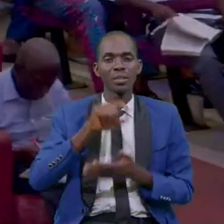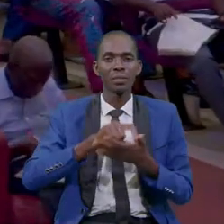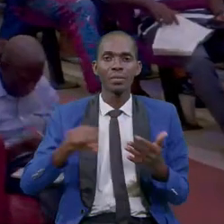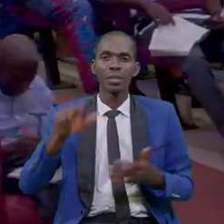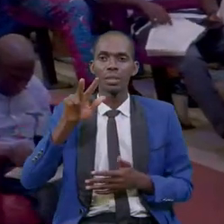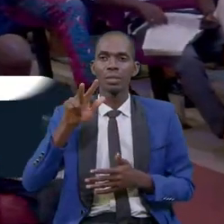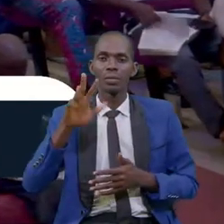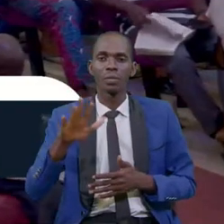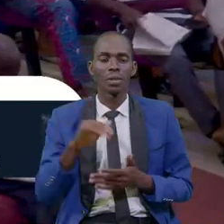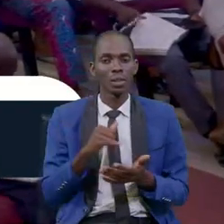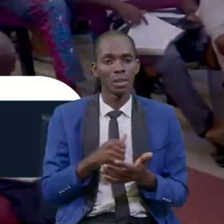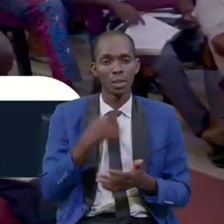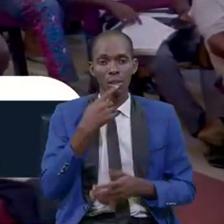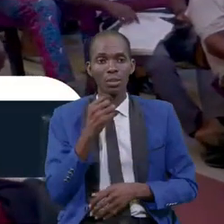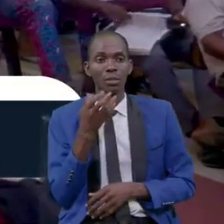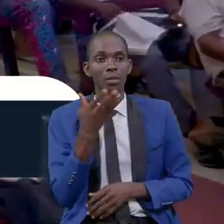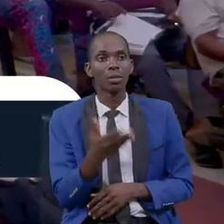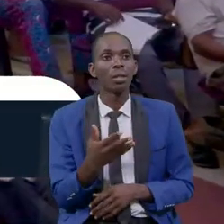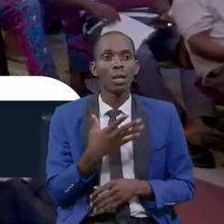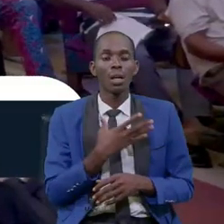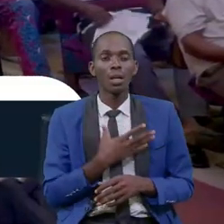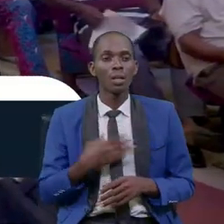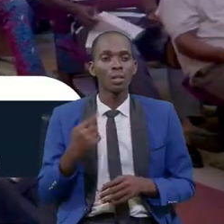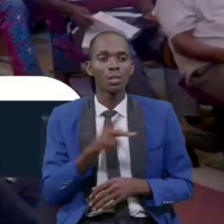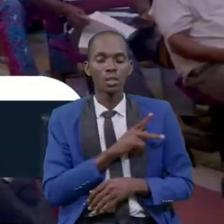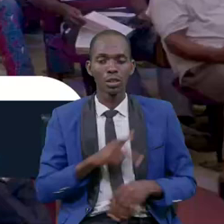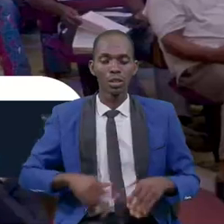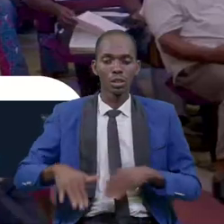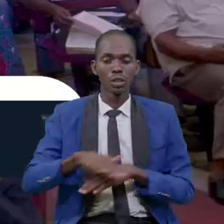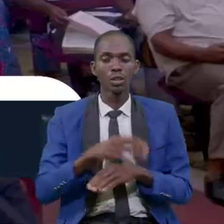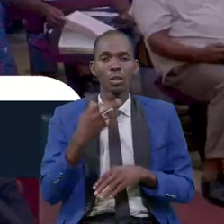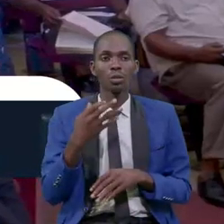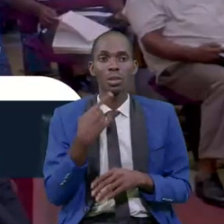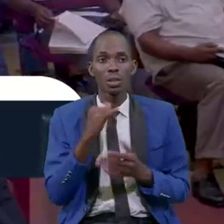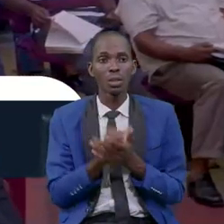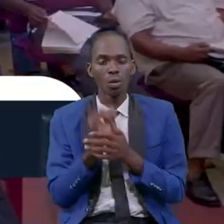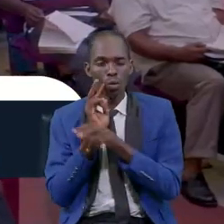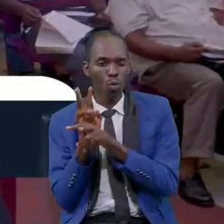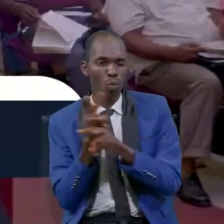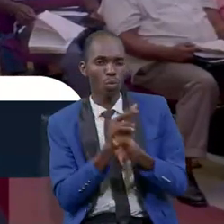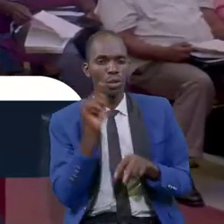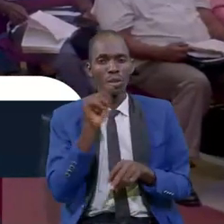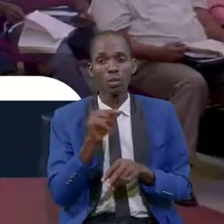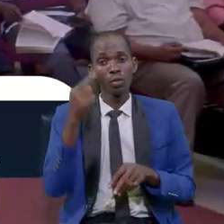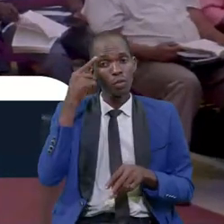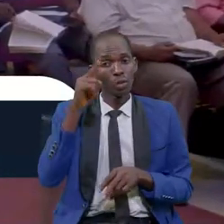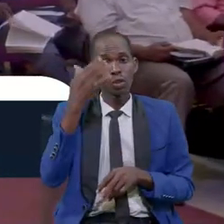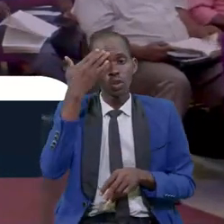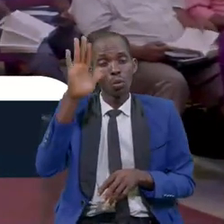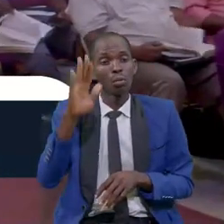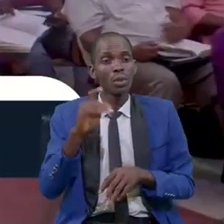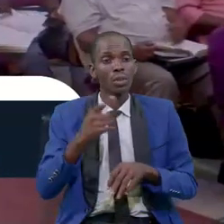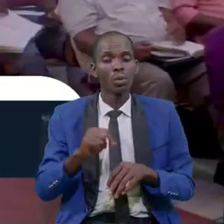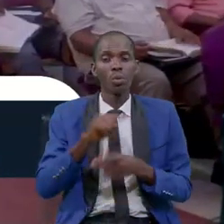Marc 13, verset 35. Veillez donc, car vous ne savez